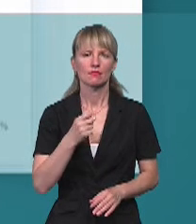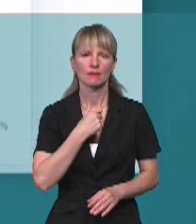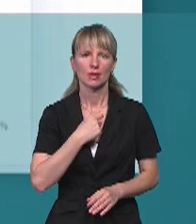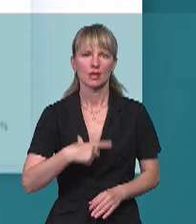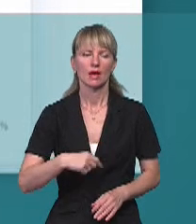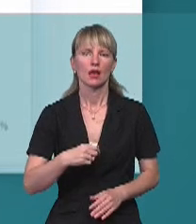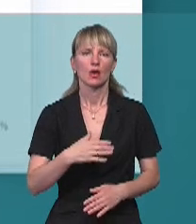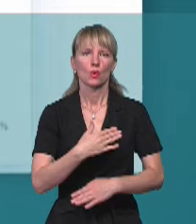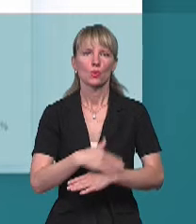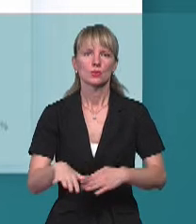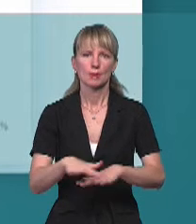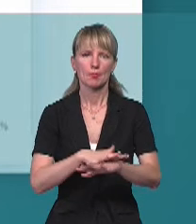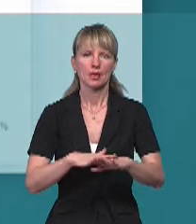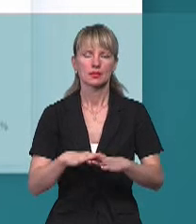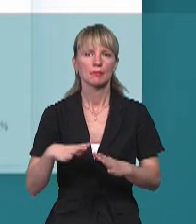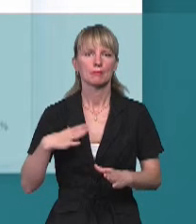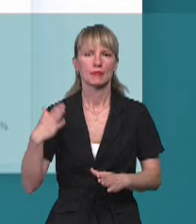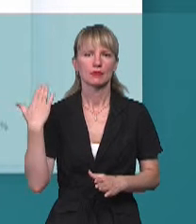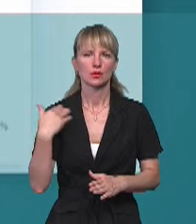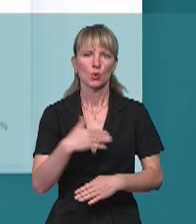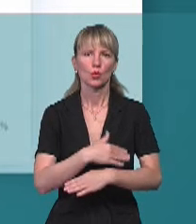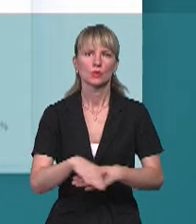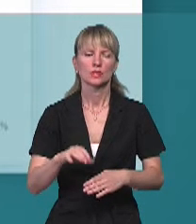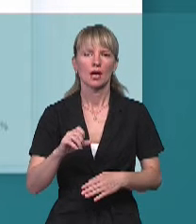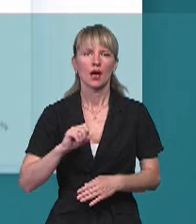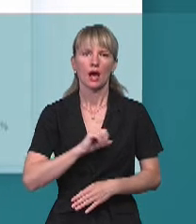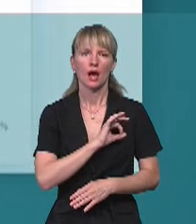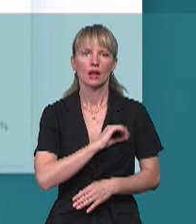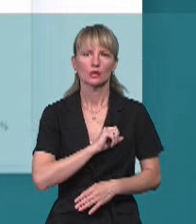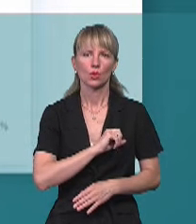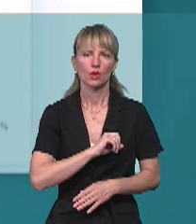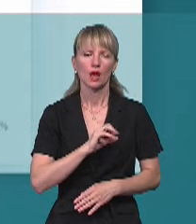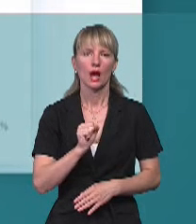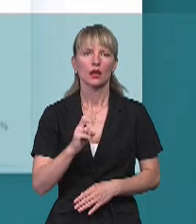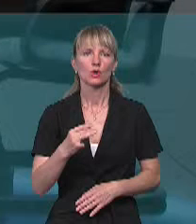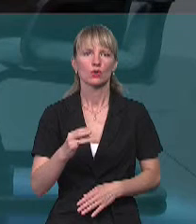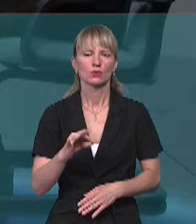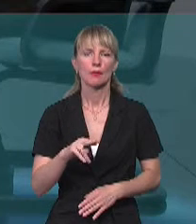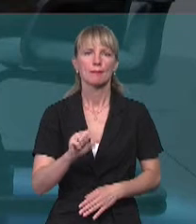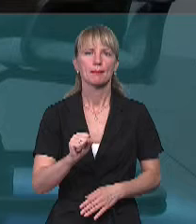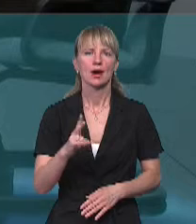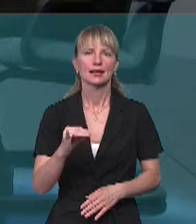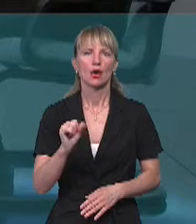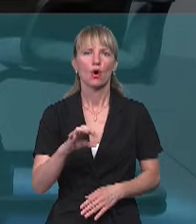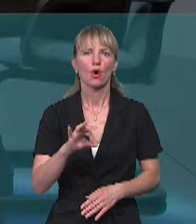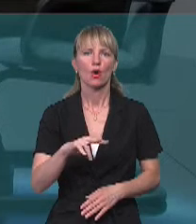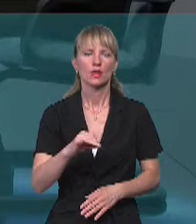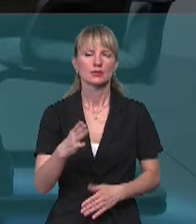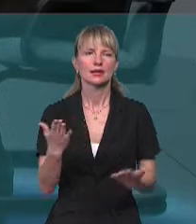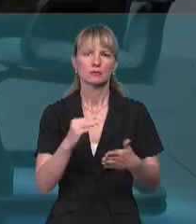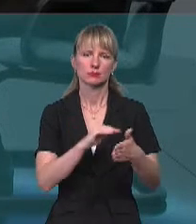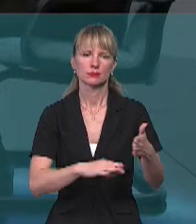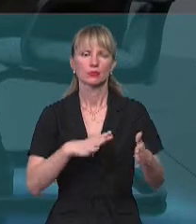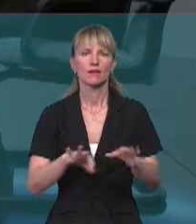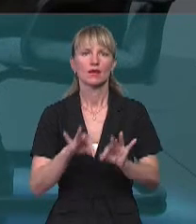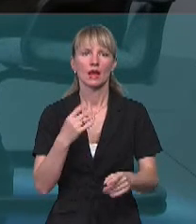зупинка вулиця Базарна, колишня вулиця Анголенка. Пані Олесю, за якими критеріями були обрані саме